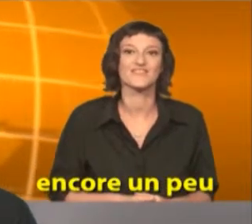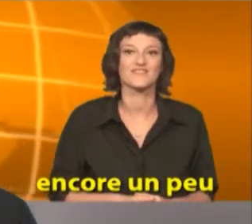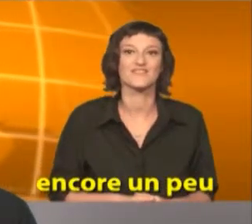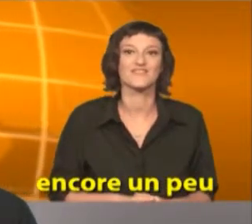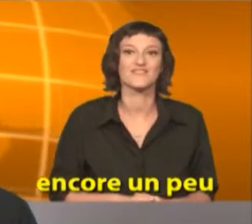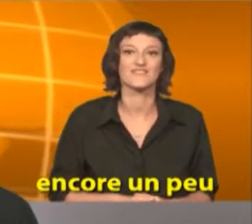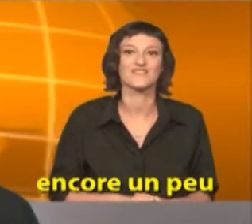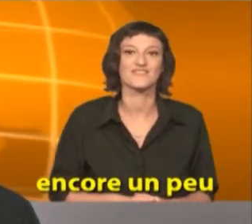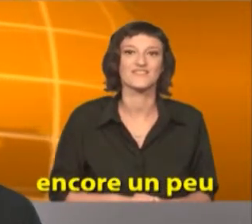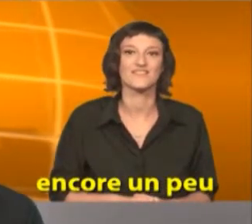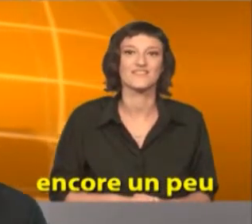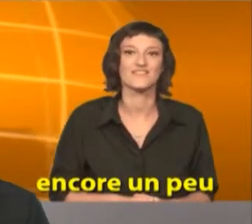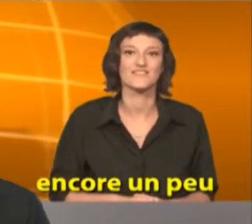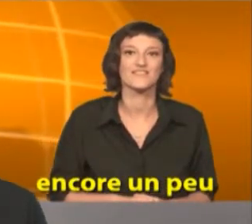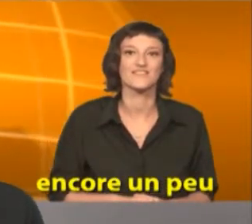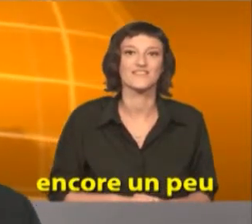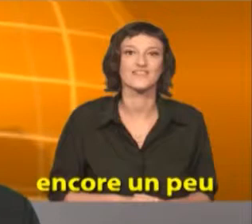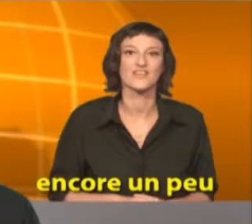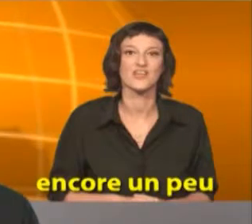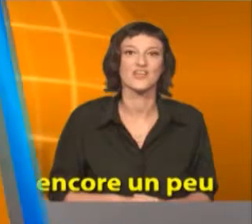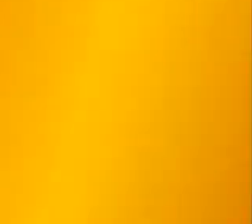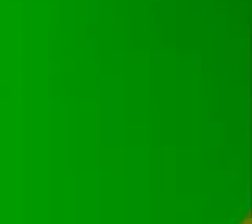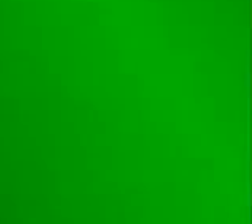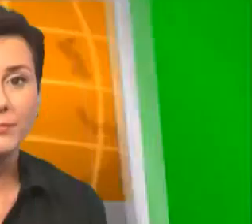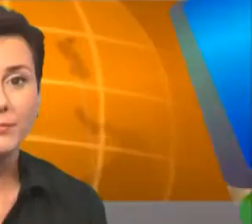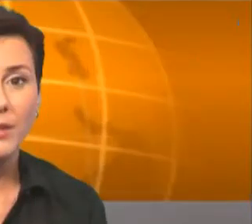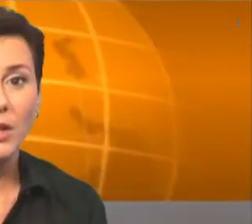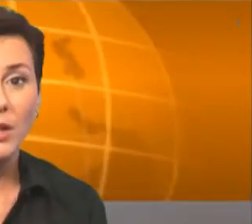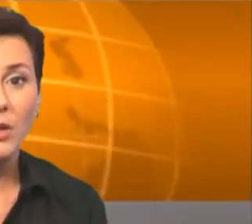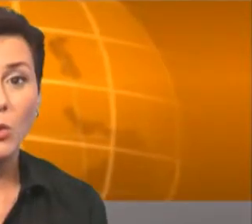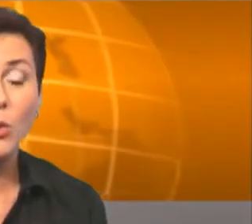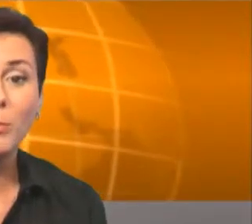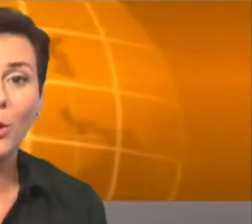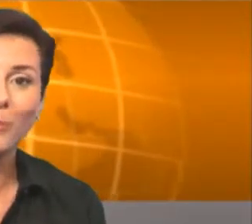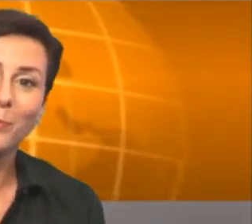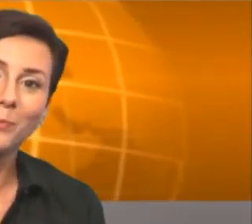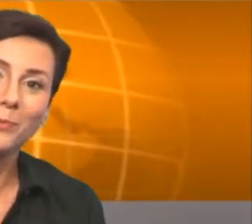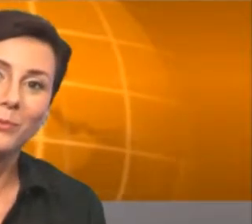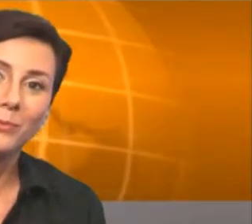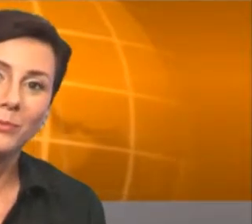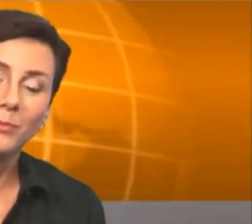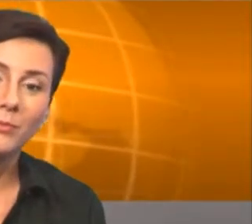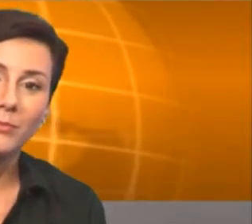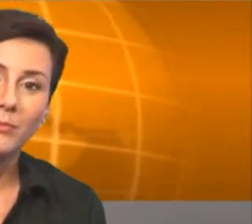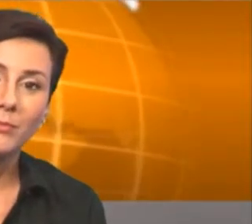Ancora un poco. Ancora un poco. Et aussi... Un po'.